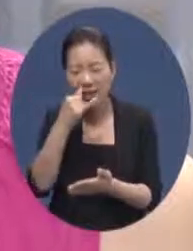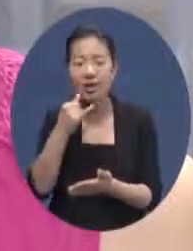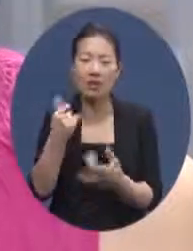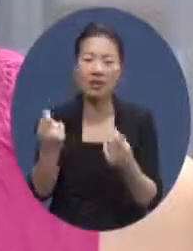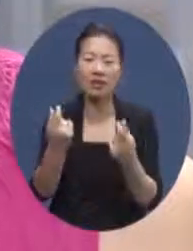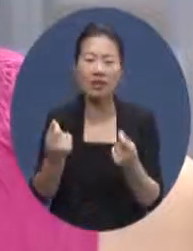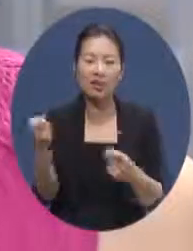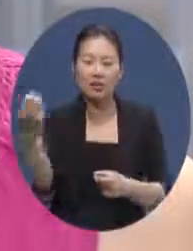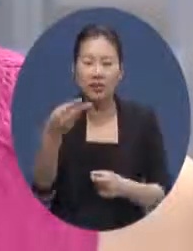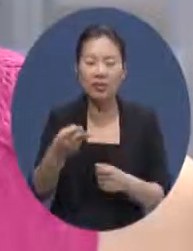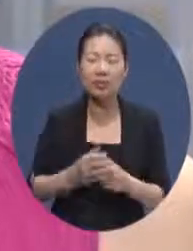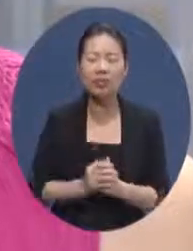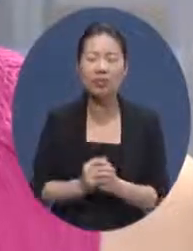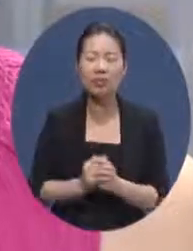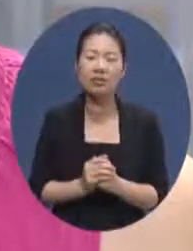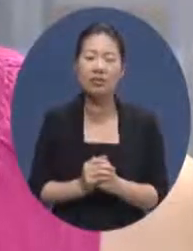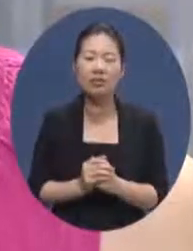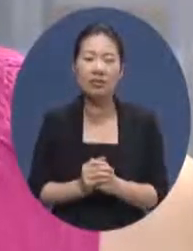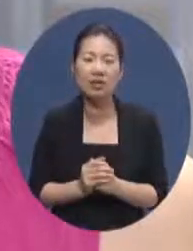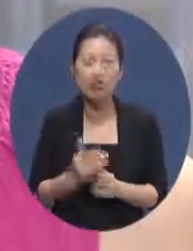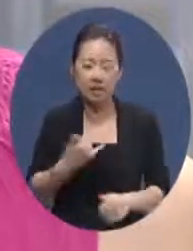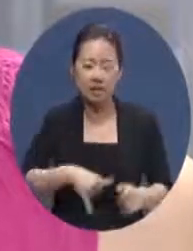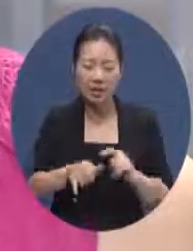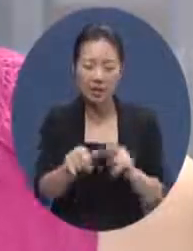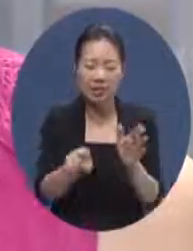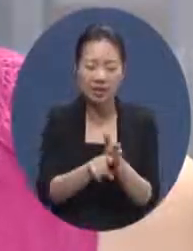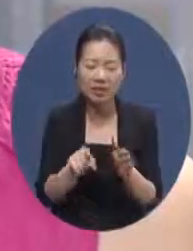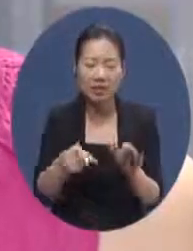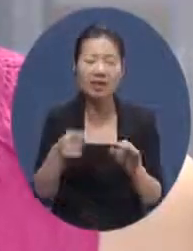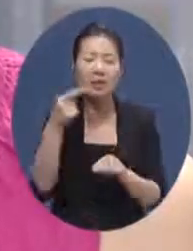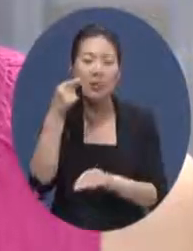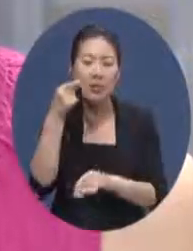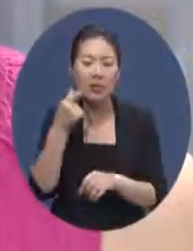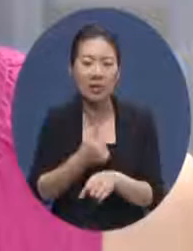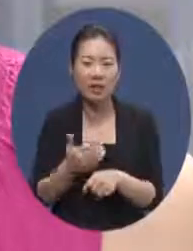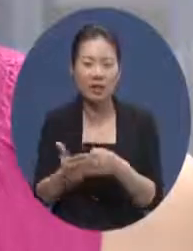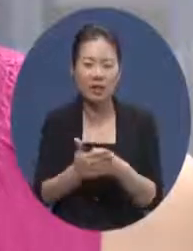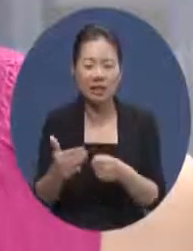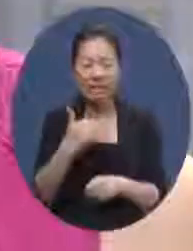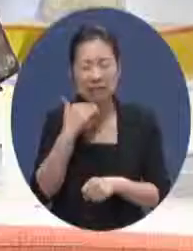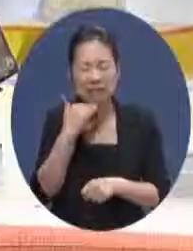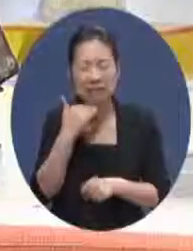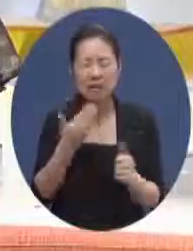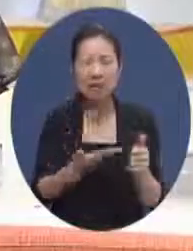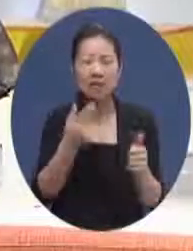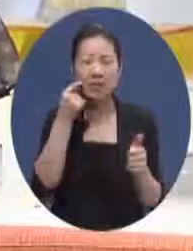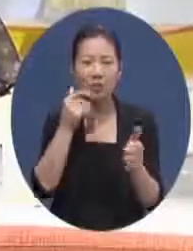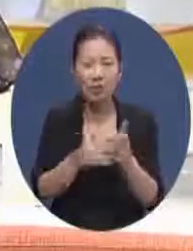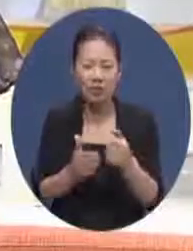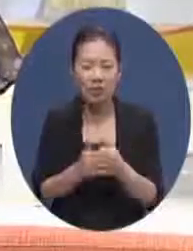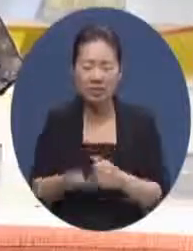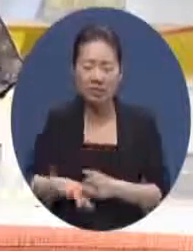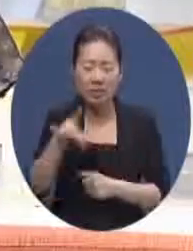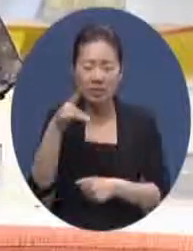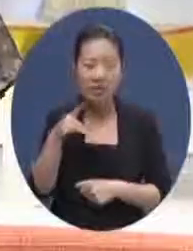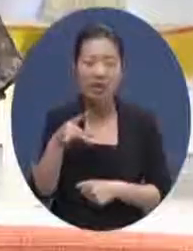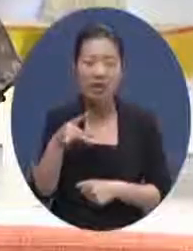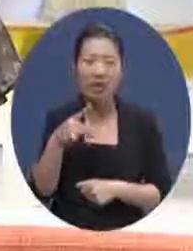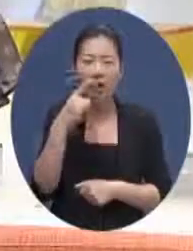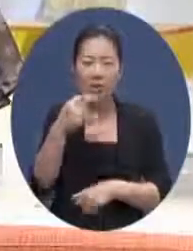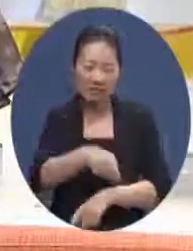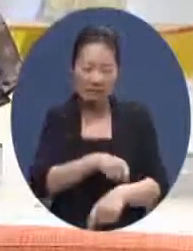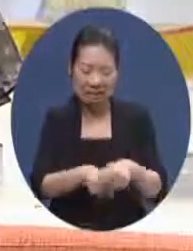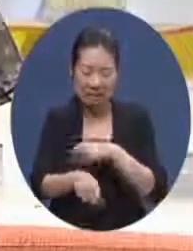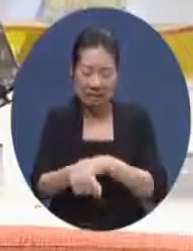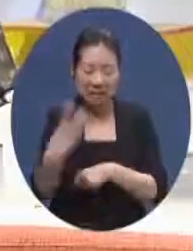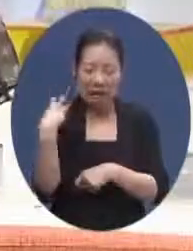되고요. 또 다른 경우는 아이를 믿지 못해요. 그래서 기다려주지 못해서 먼저 하는 경우가 이제